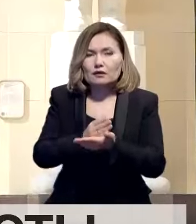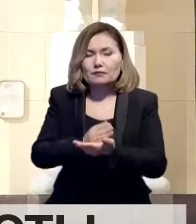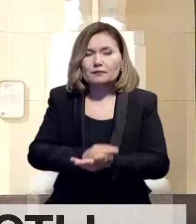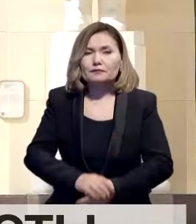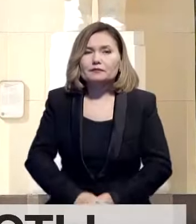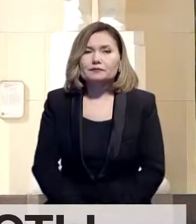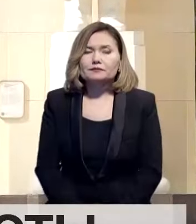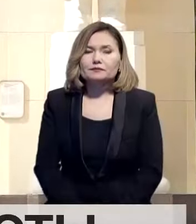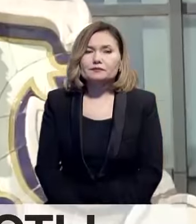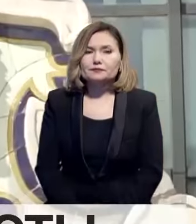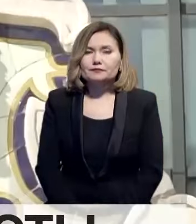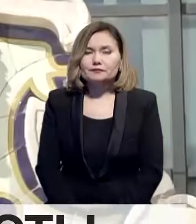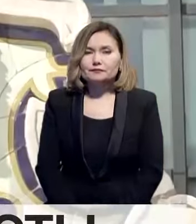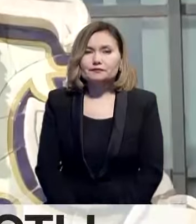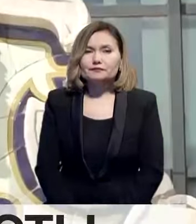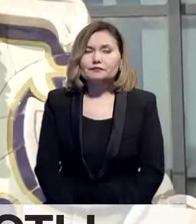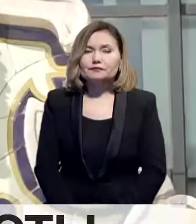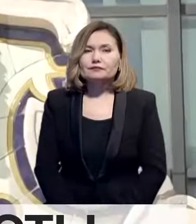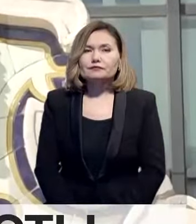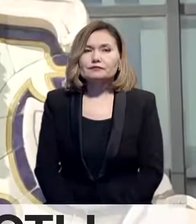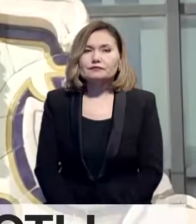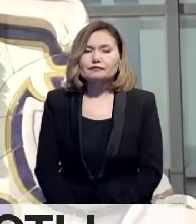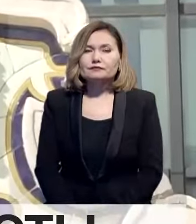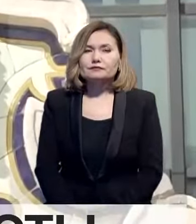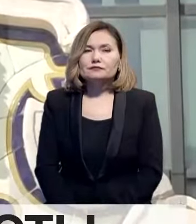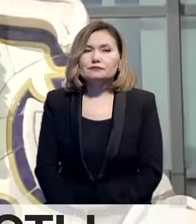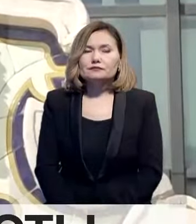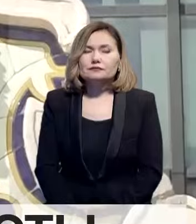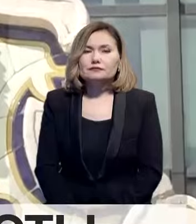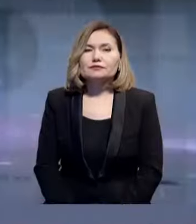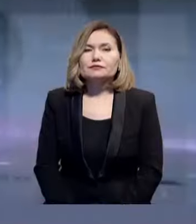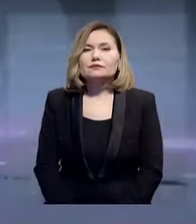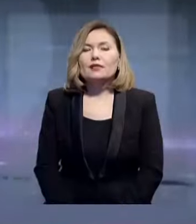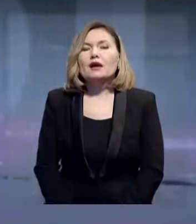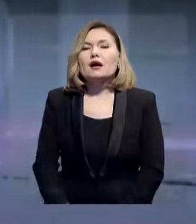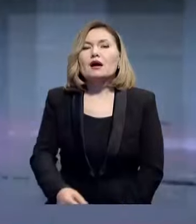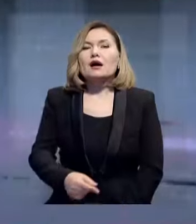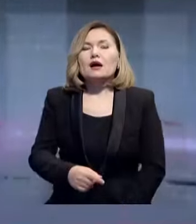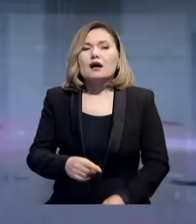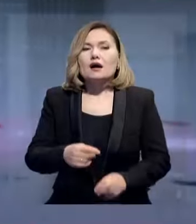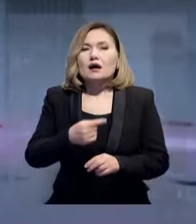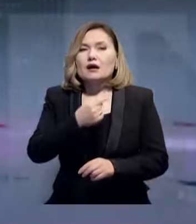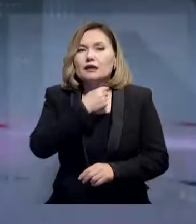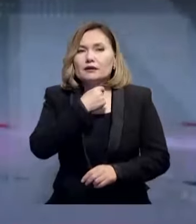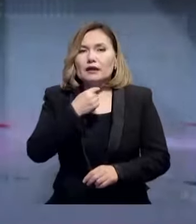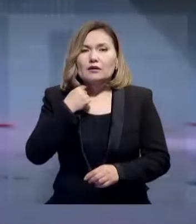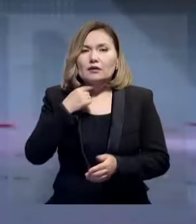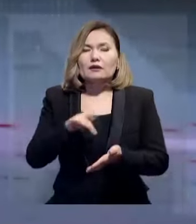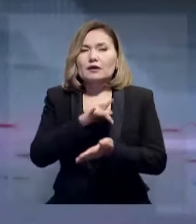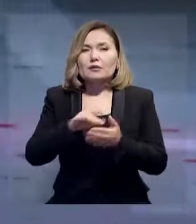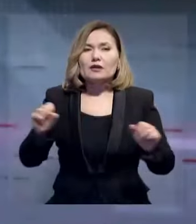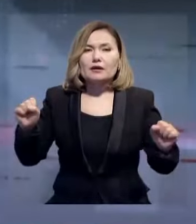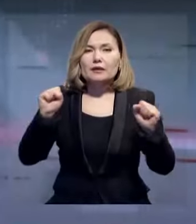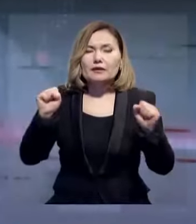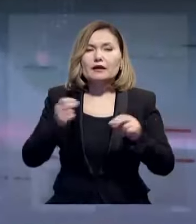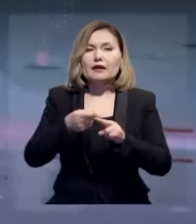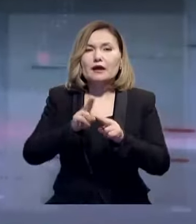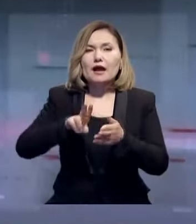Дана Нұржан, Шахзод Гамиров, Ресейден, Хабар 24. Спорт әлемінен Аскем Хабар. Талдықорғанда